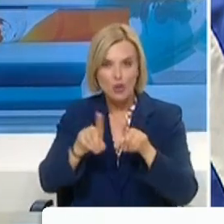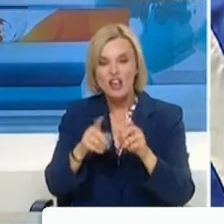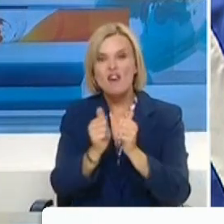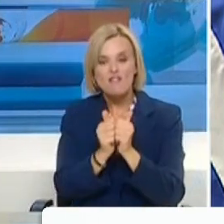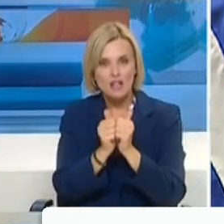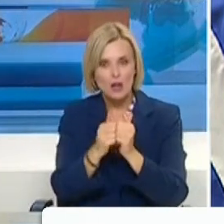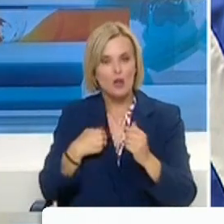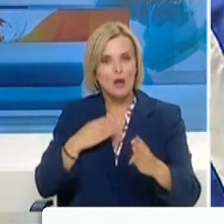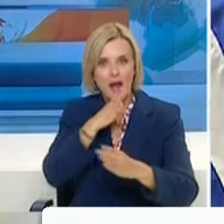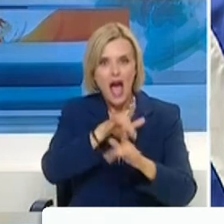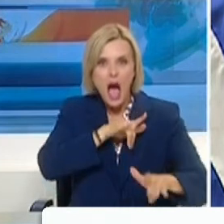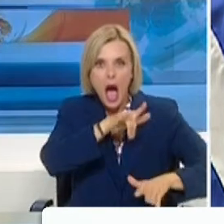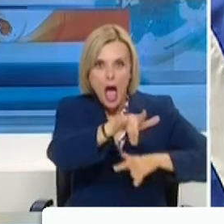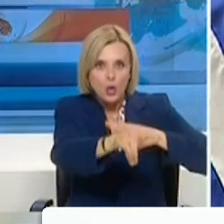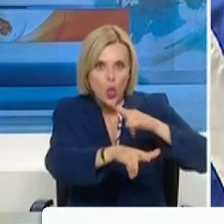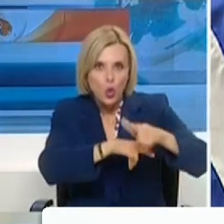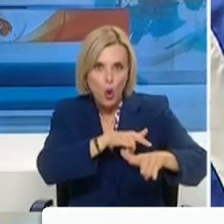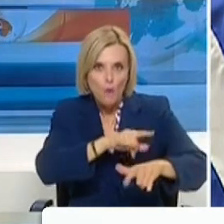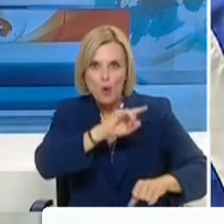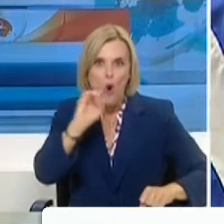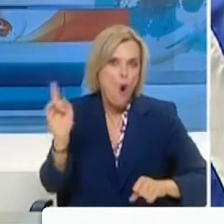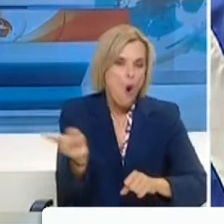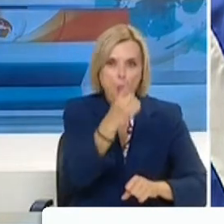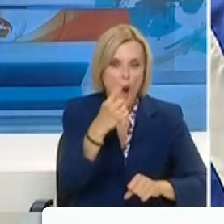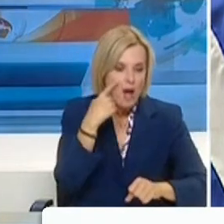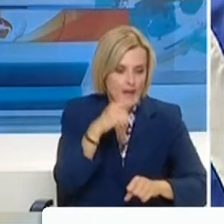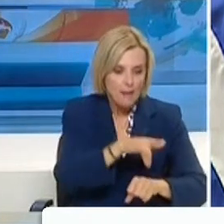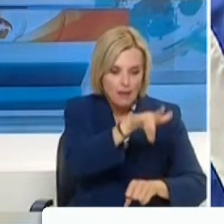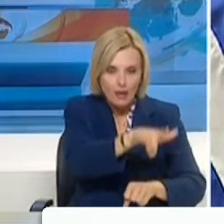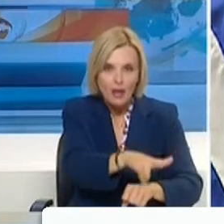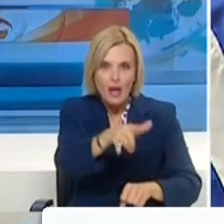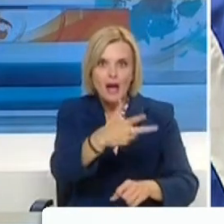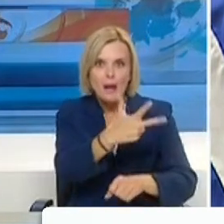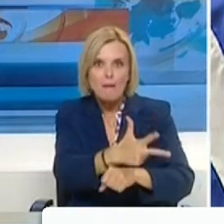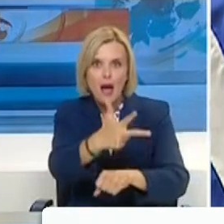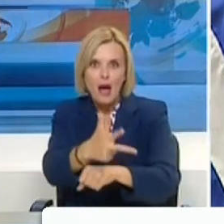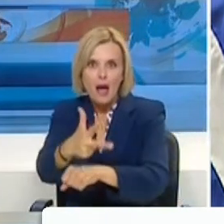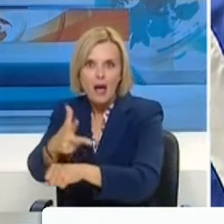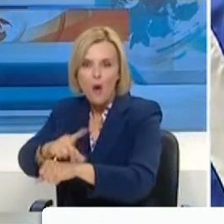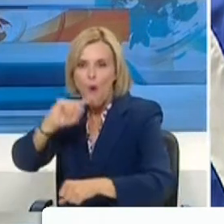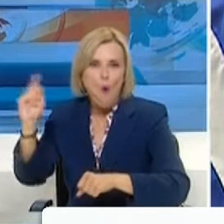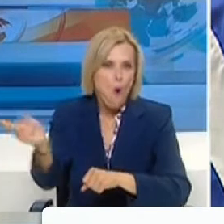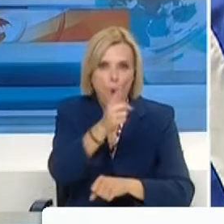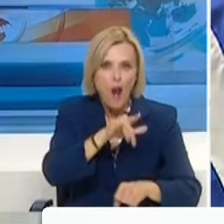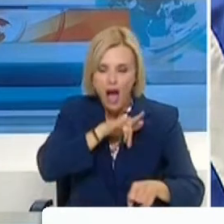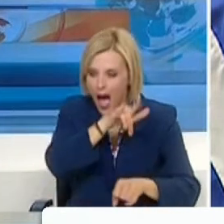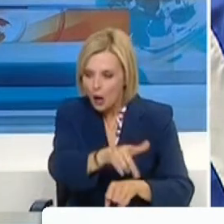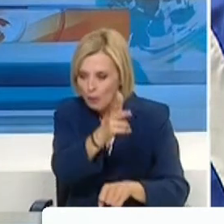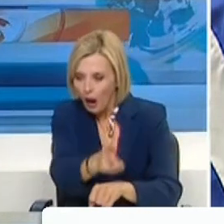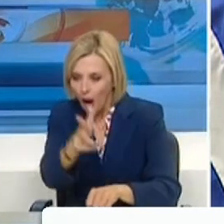από το αεροδρόμιο, λέει, και ήταν τραγωδία να βλέπεις όλα τα αεροπλάνα παρκαρισμένα και να μην κινούνται, και πόσο οικονομικά δυσβάστακτο είναι